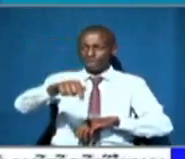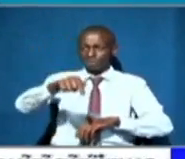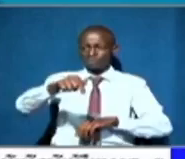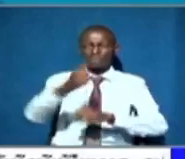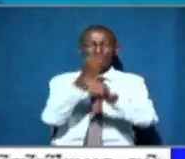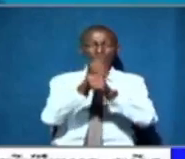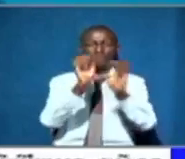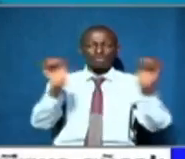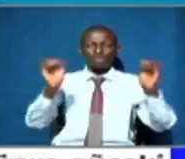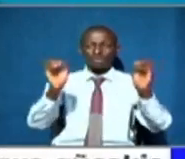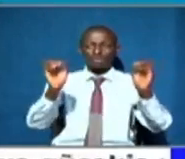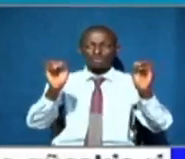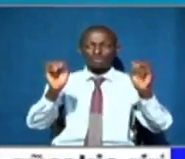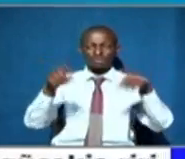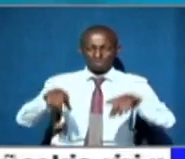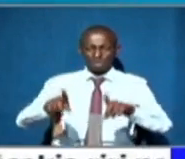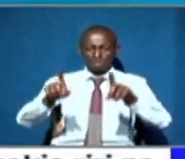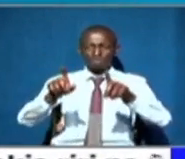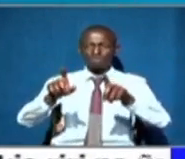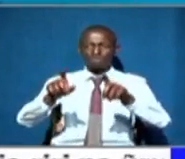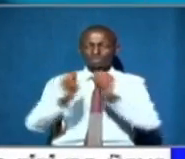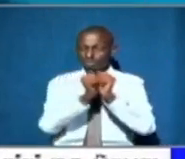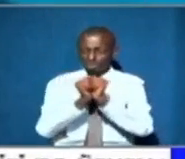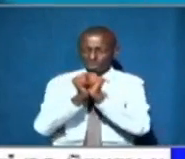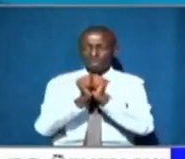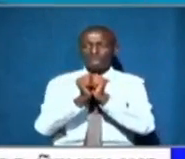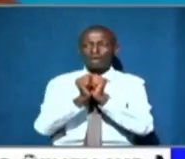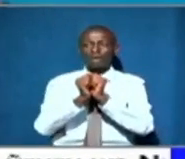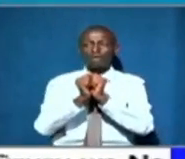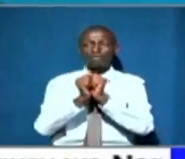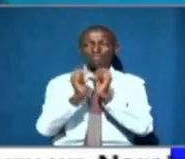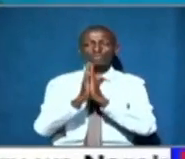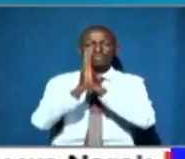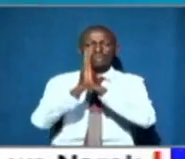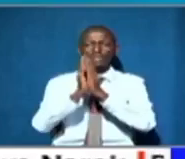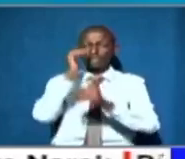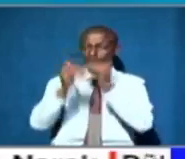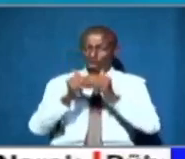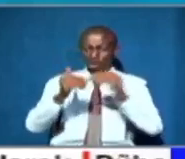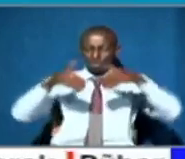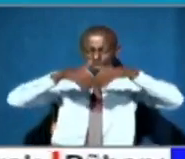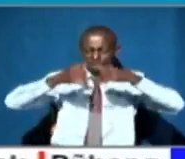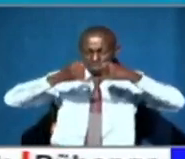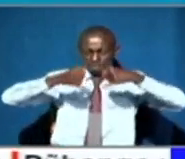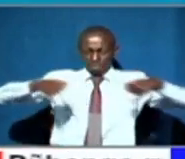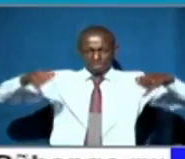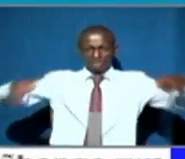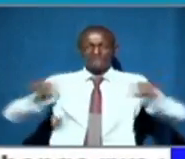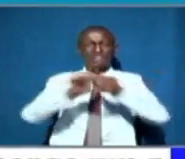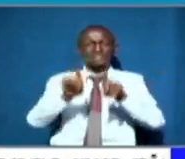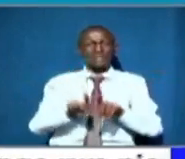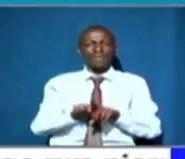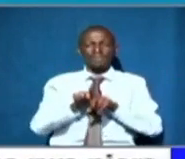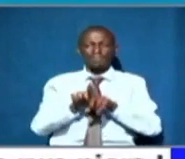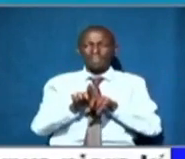jobless when we guthwari ra hau mwe hau inyothe twi hau na tukakorwo raini imwe turi othe riu nuona twi hamwe raini iyo mithenya